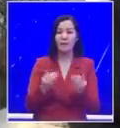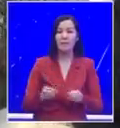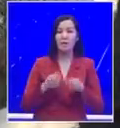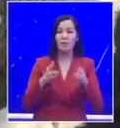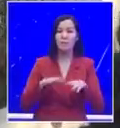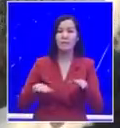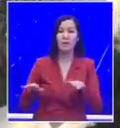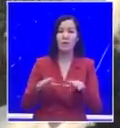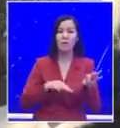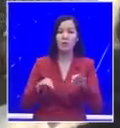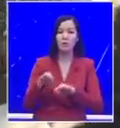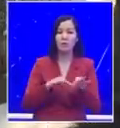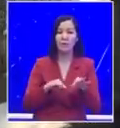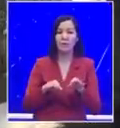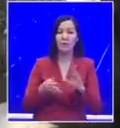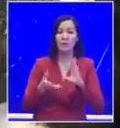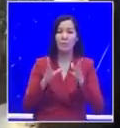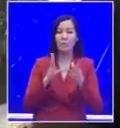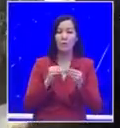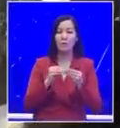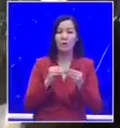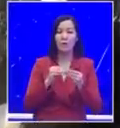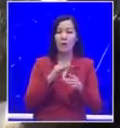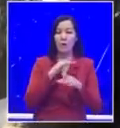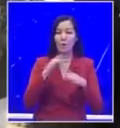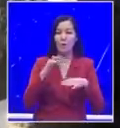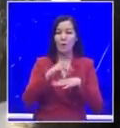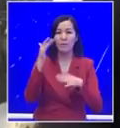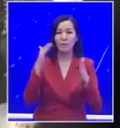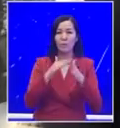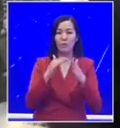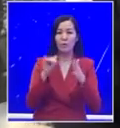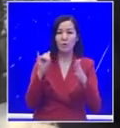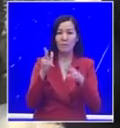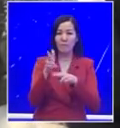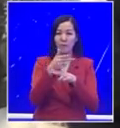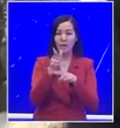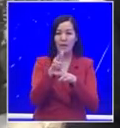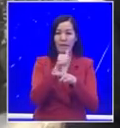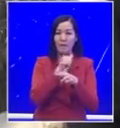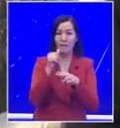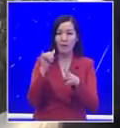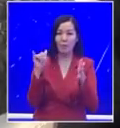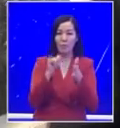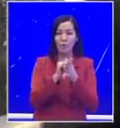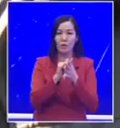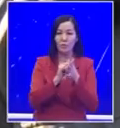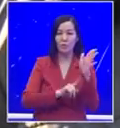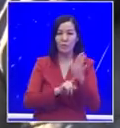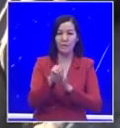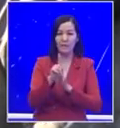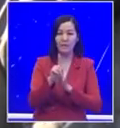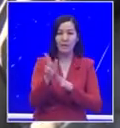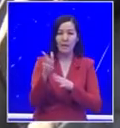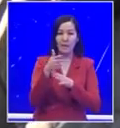аула жобасы бойынша көп қабатты үйлердің аулаларына бейне бақылау камераларын орнату бастадық.